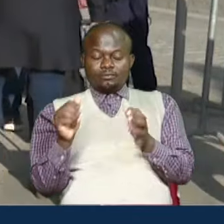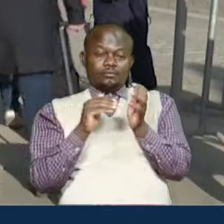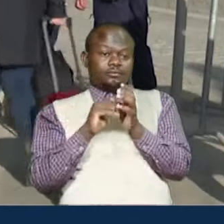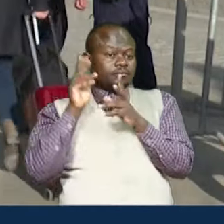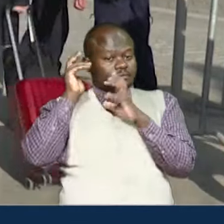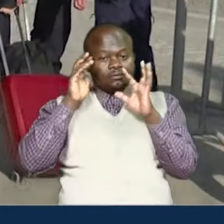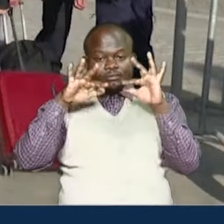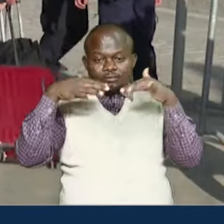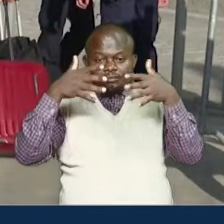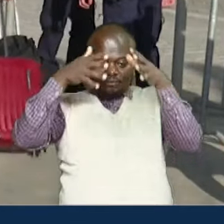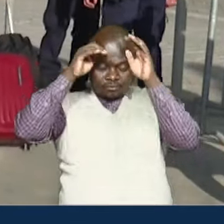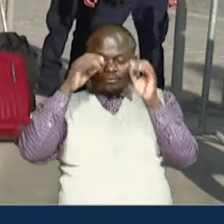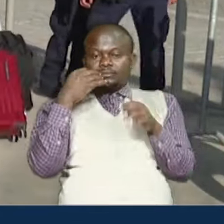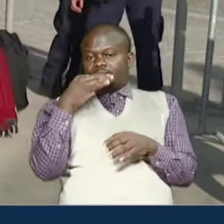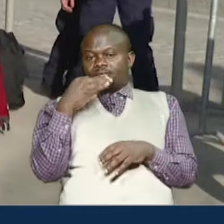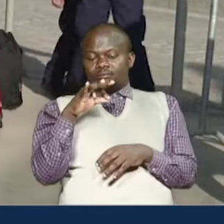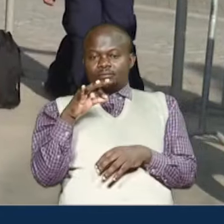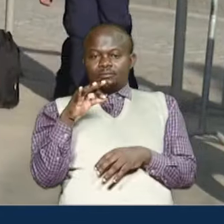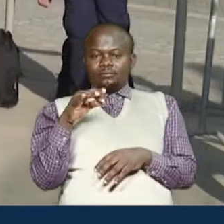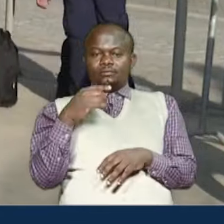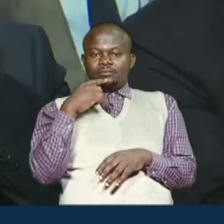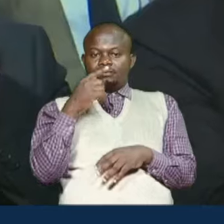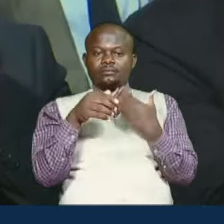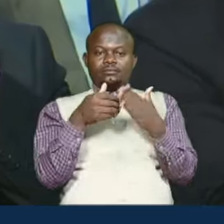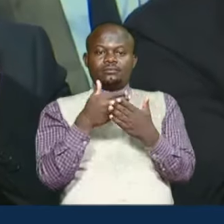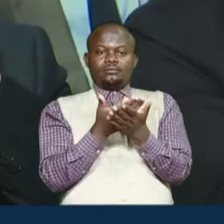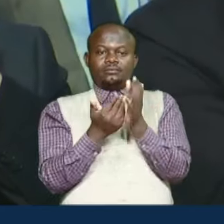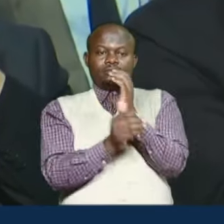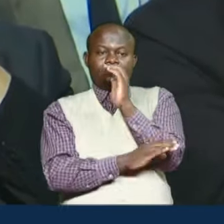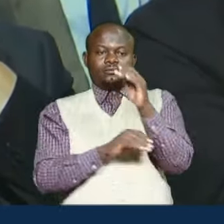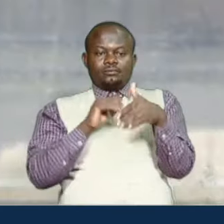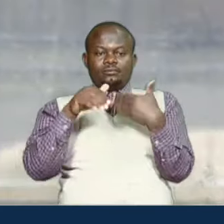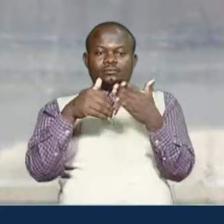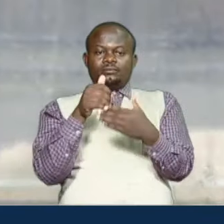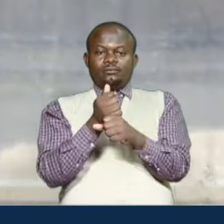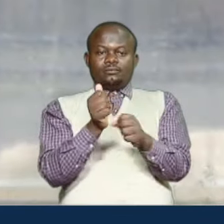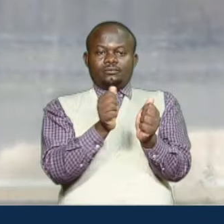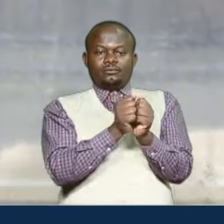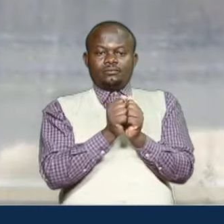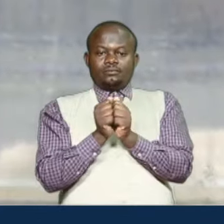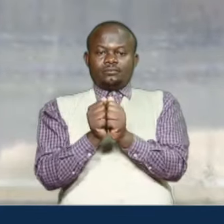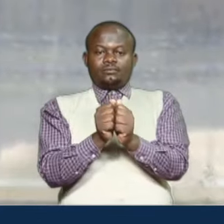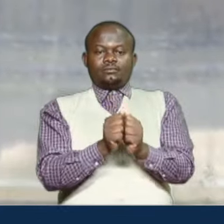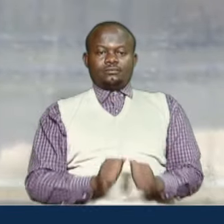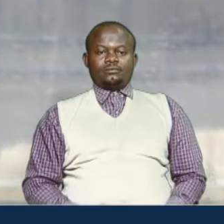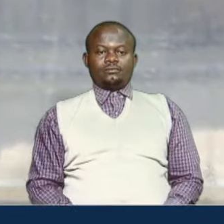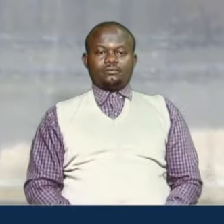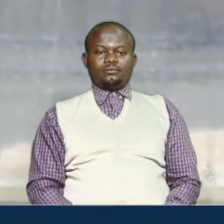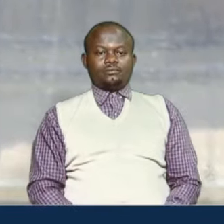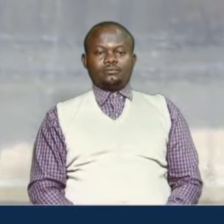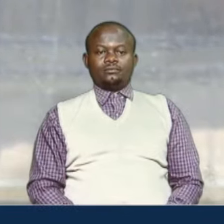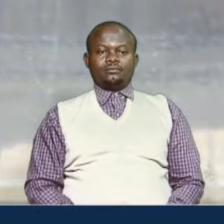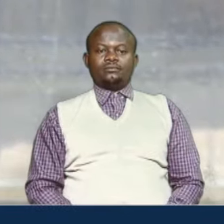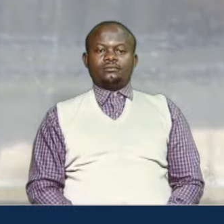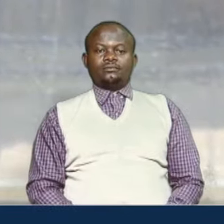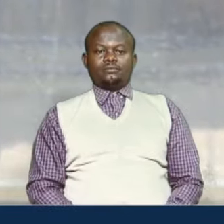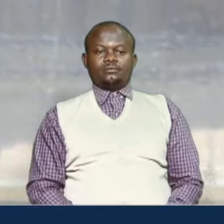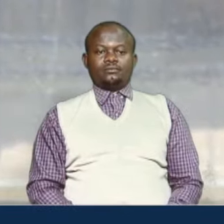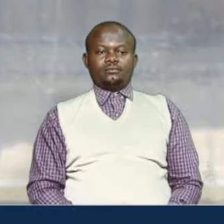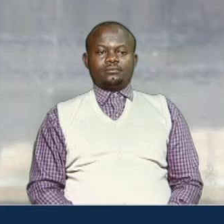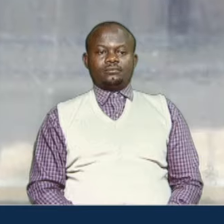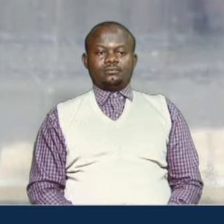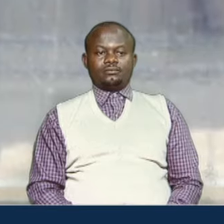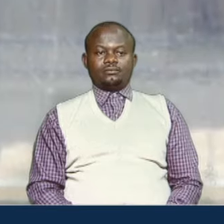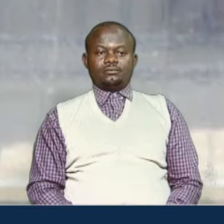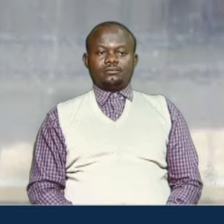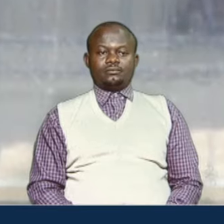uko perezida w'u Faransa Emmanuel Macron yabivuze asaba ibihugu gukorera hamwe Si s'il en fallait encore que le français